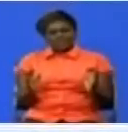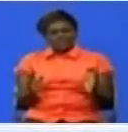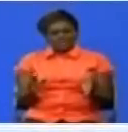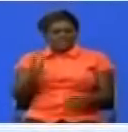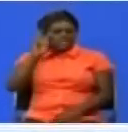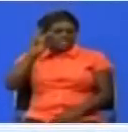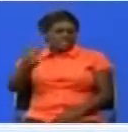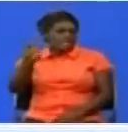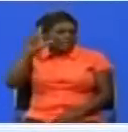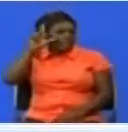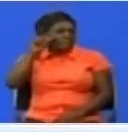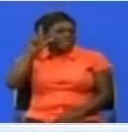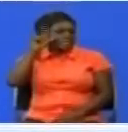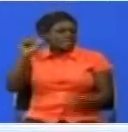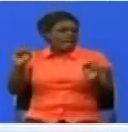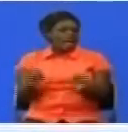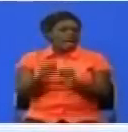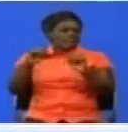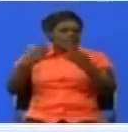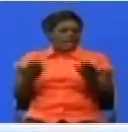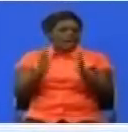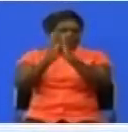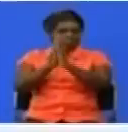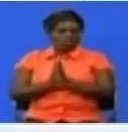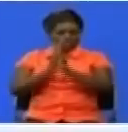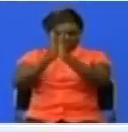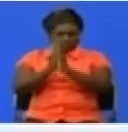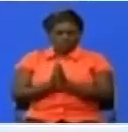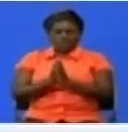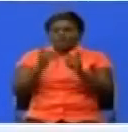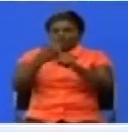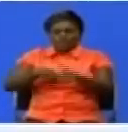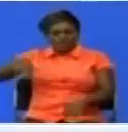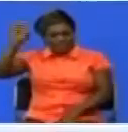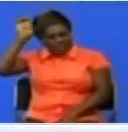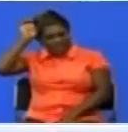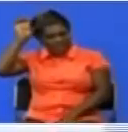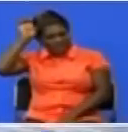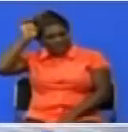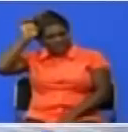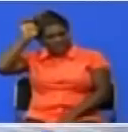picha za tukio hilo ama ibada hiyo kutoka mjini Eldoret.